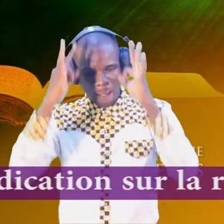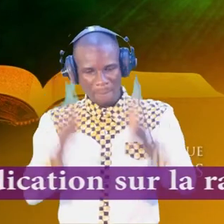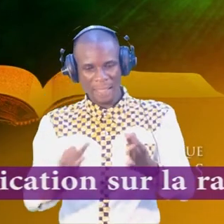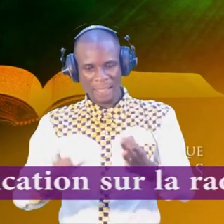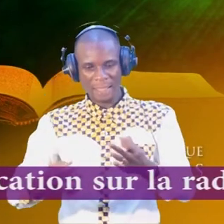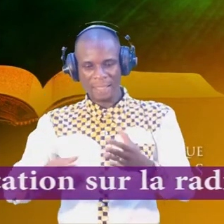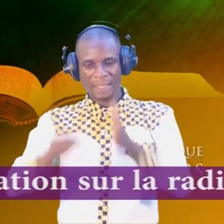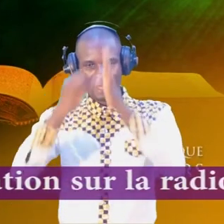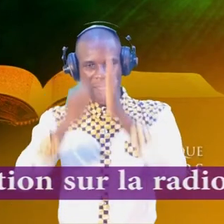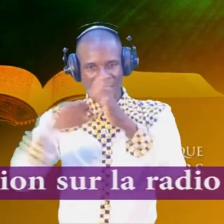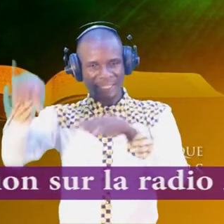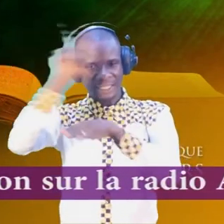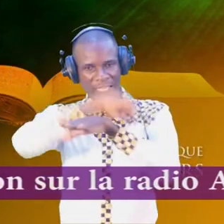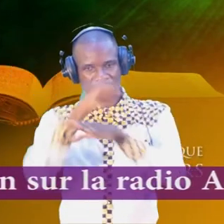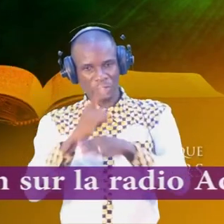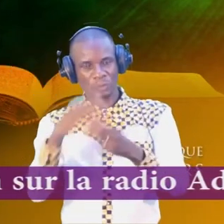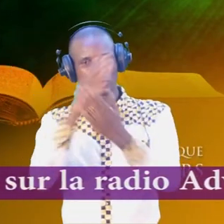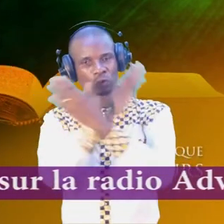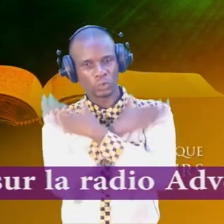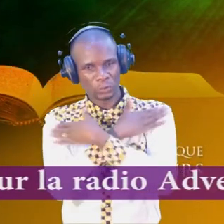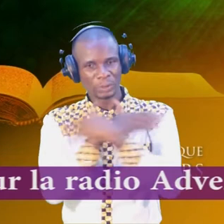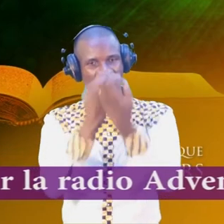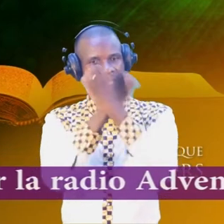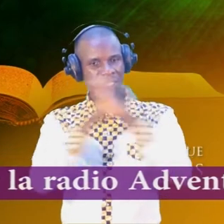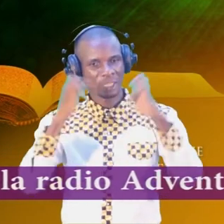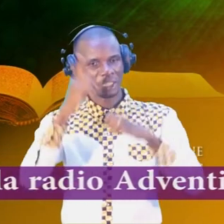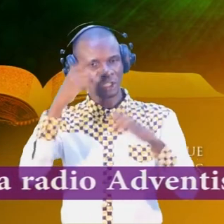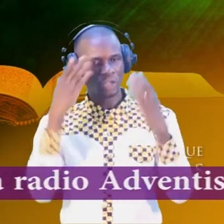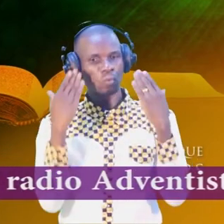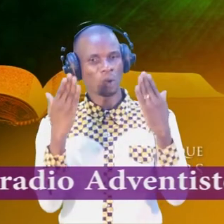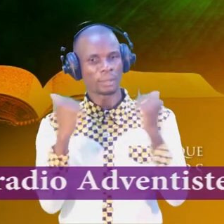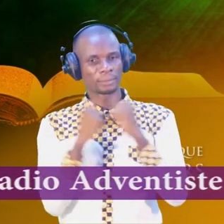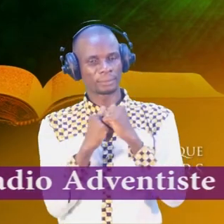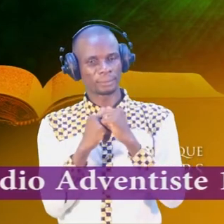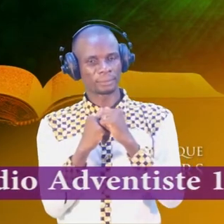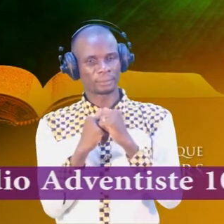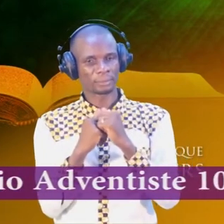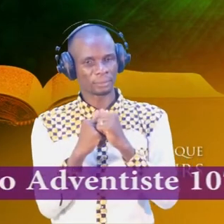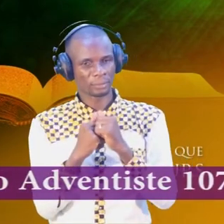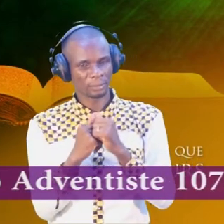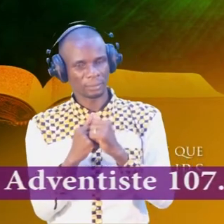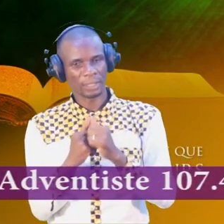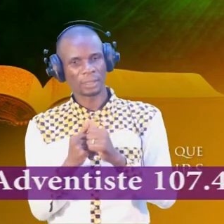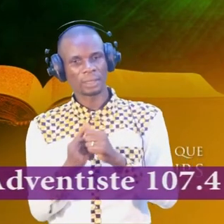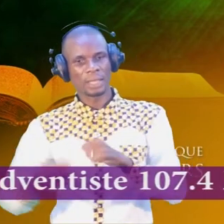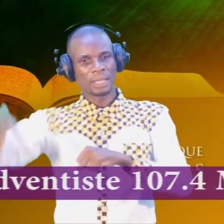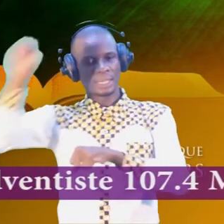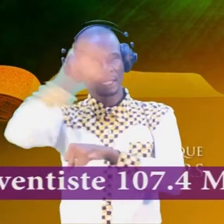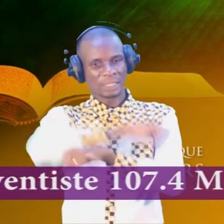sitafanya kazi, utende mambo yako yote. Lakini siku ya sabato, ya saba ni sabato ya Bwana Mungu